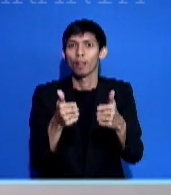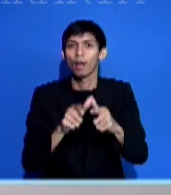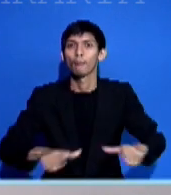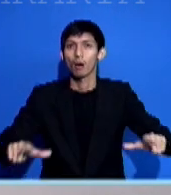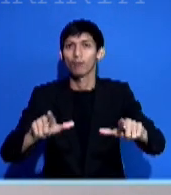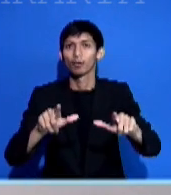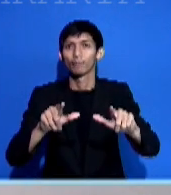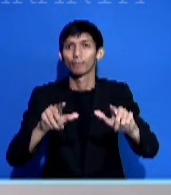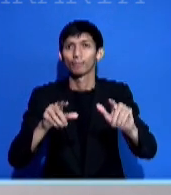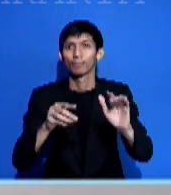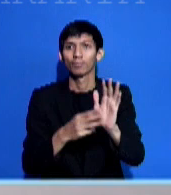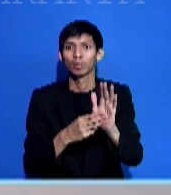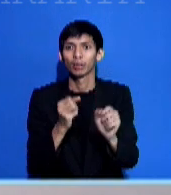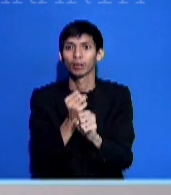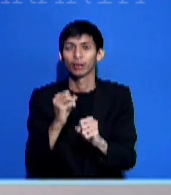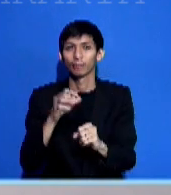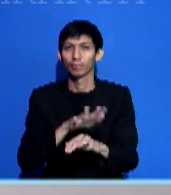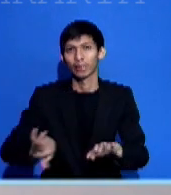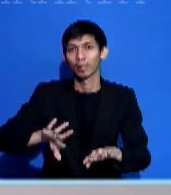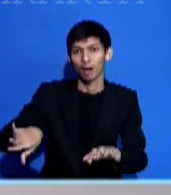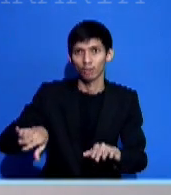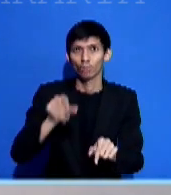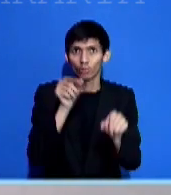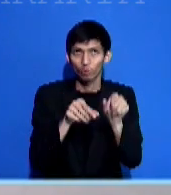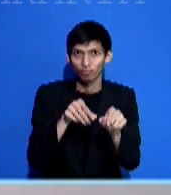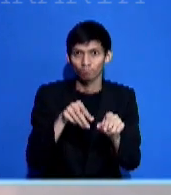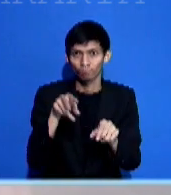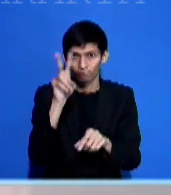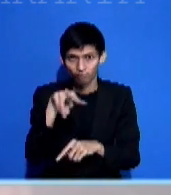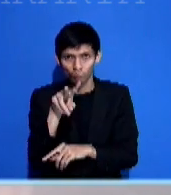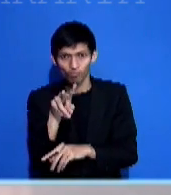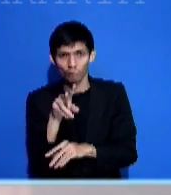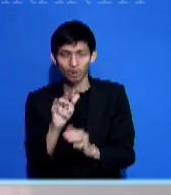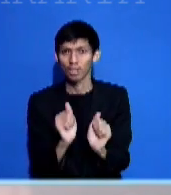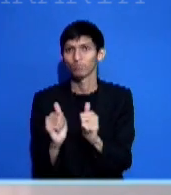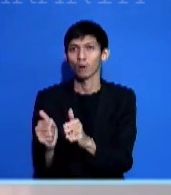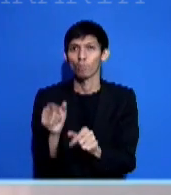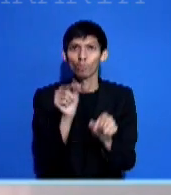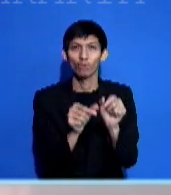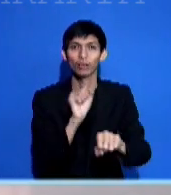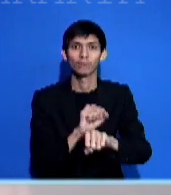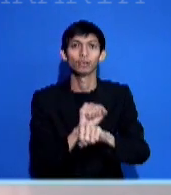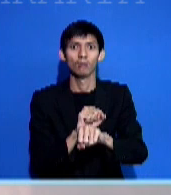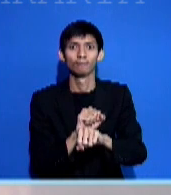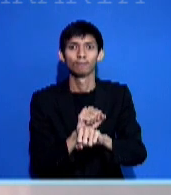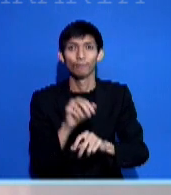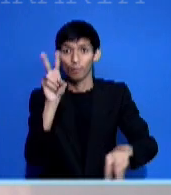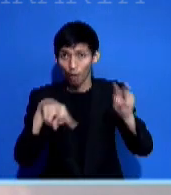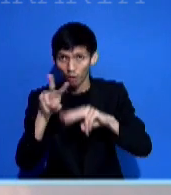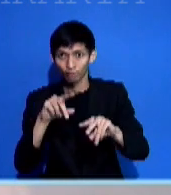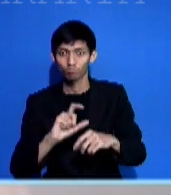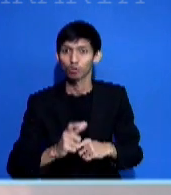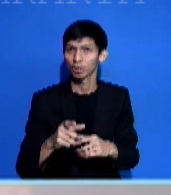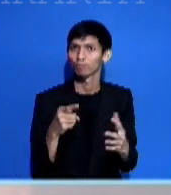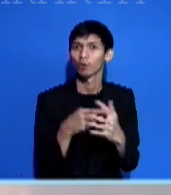Kota Yogyakarta. Otoritas pengawasan pemilu itu ingin memastikan kesiapan petugas TPS untuk mengawasi jalannya pencoblosan di